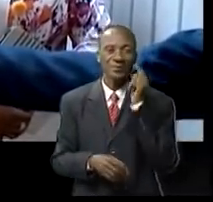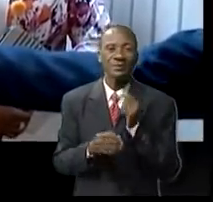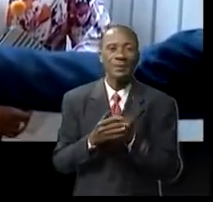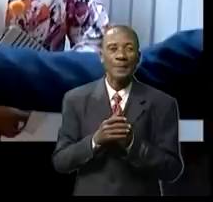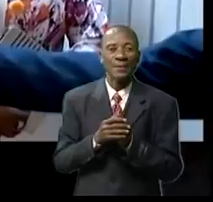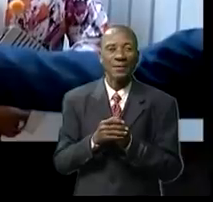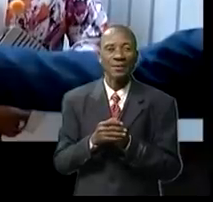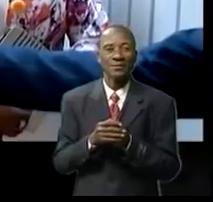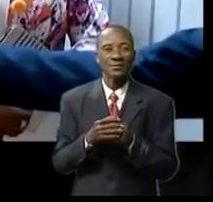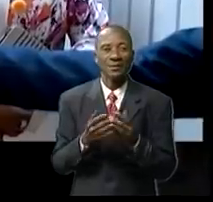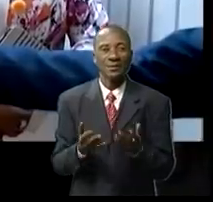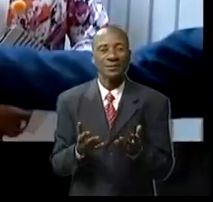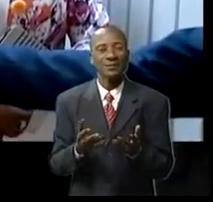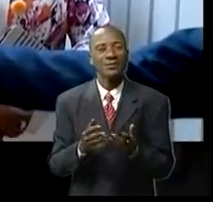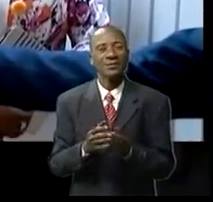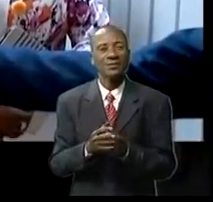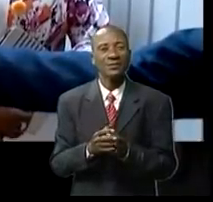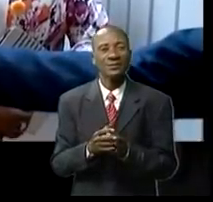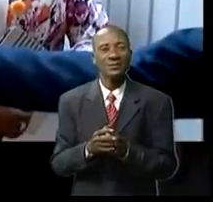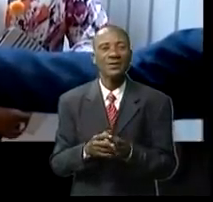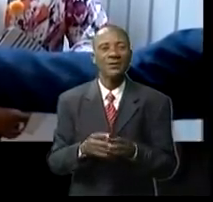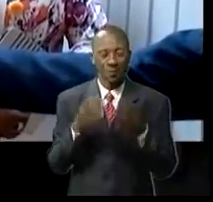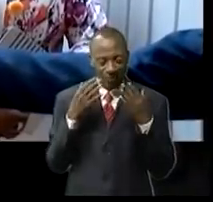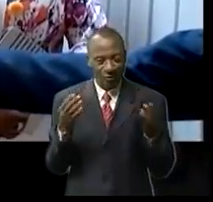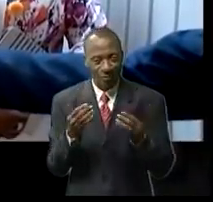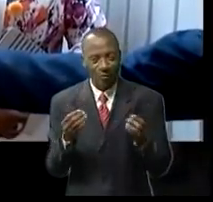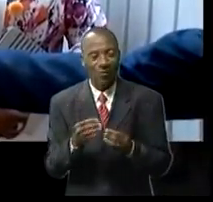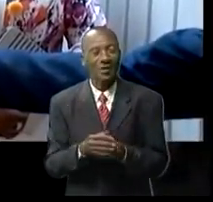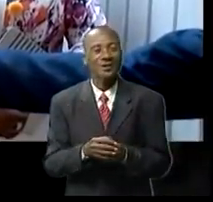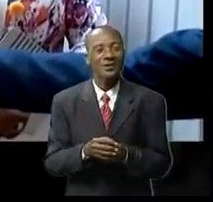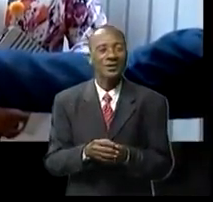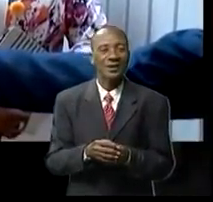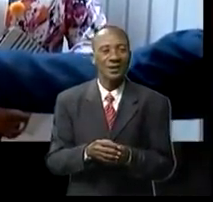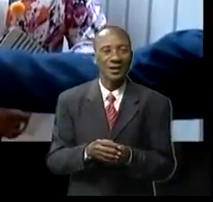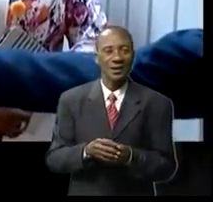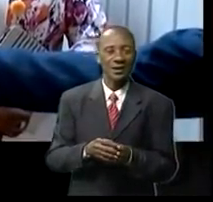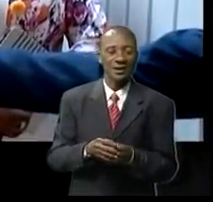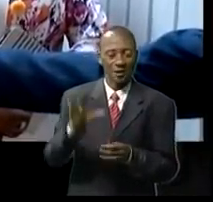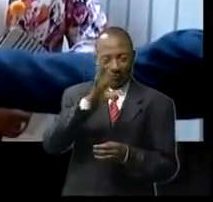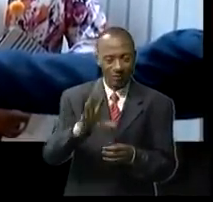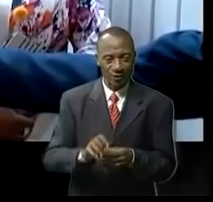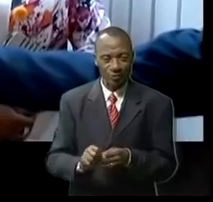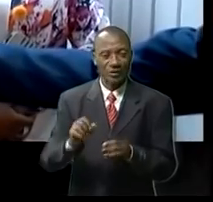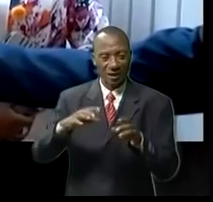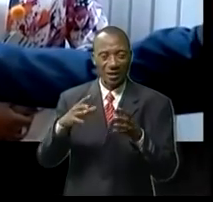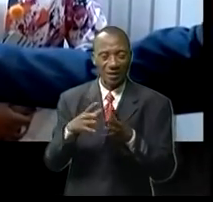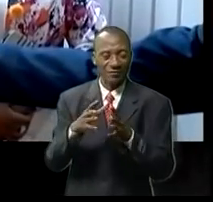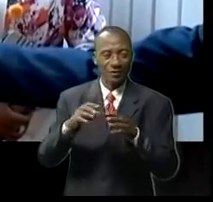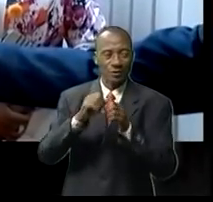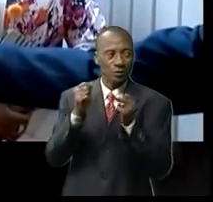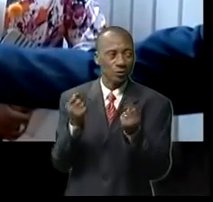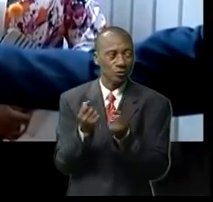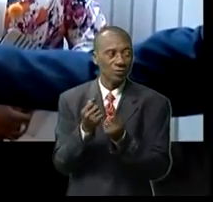remettre un chèque de 150 000 de dollars pour le gouvernement pour comme un geste de solidarité des points de